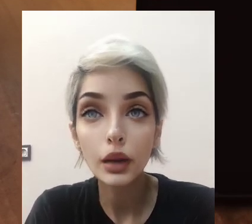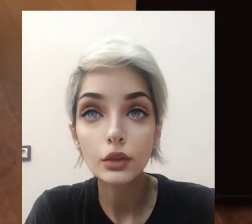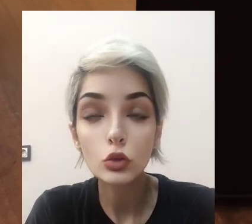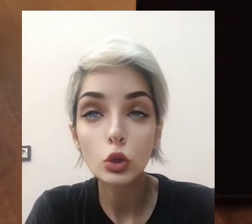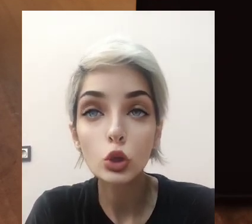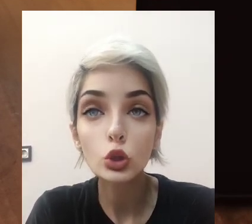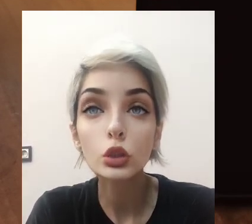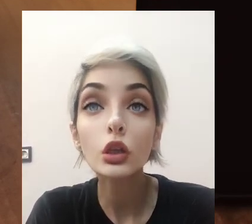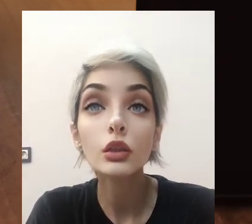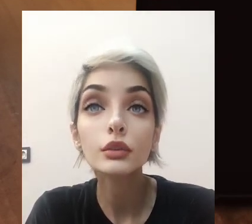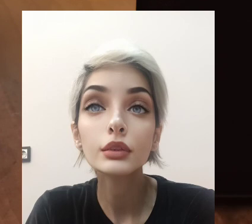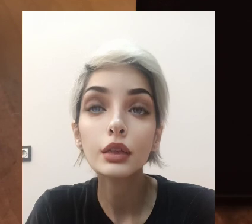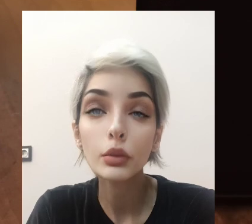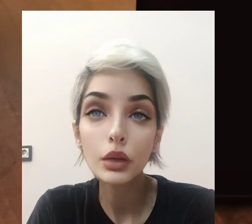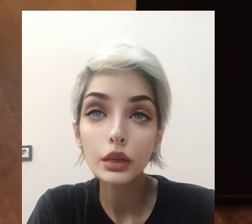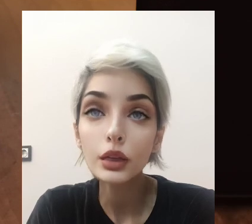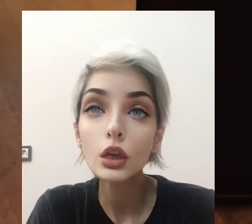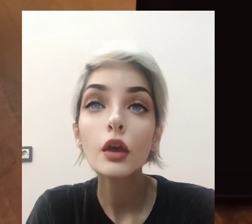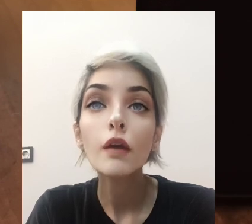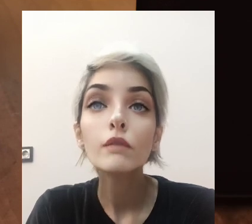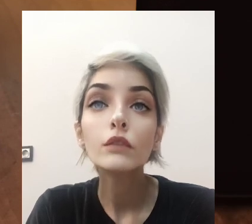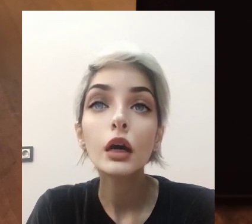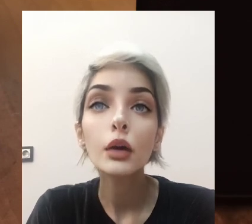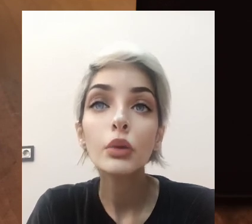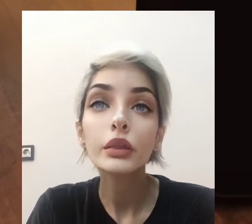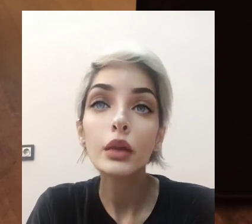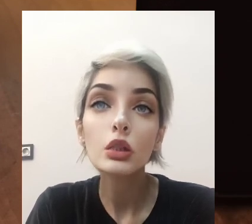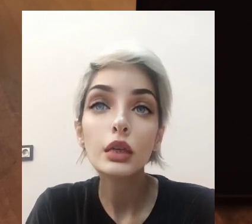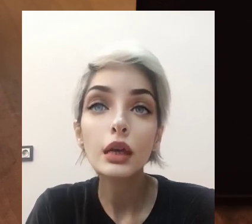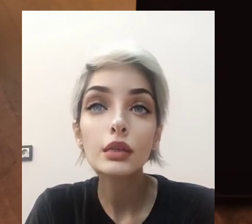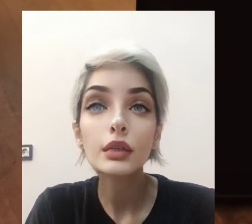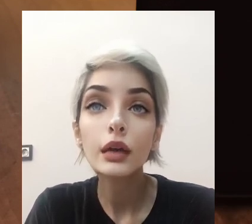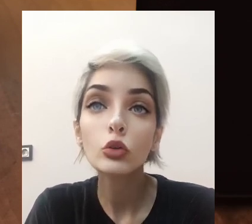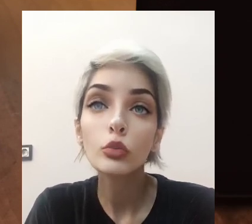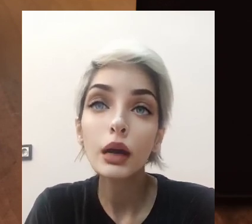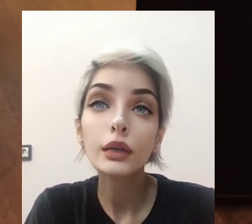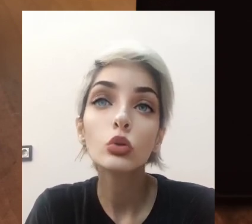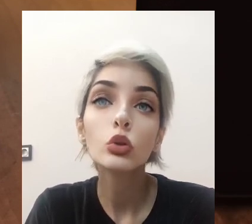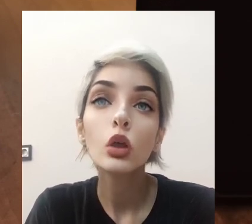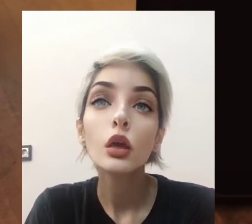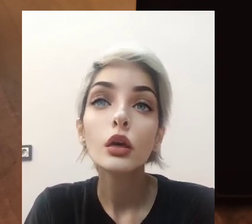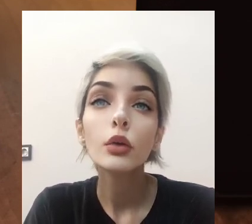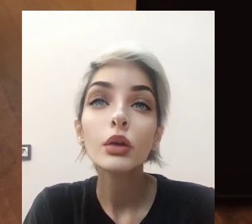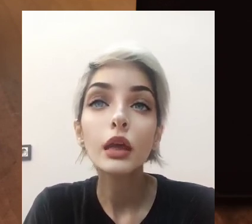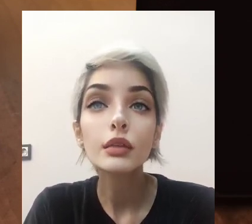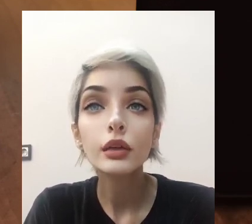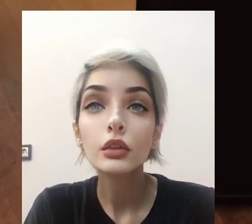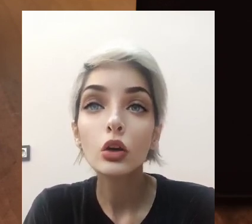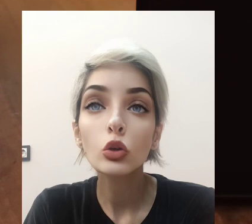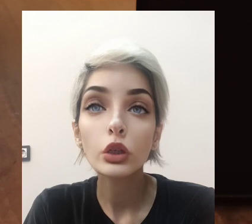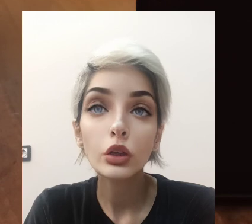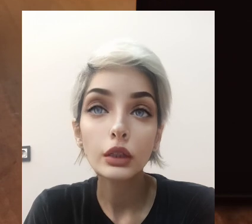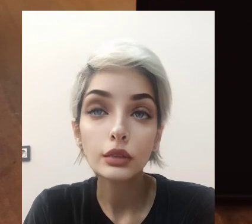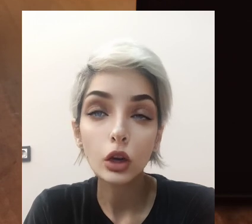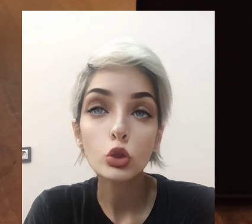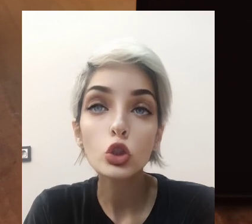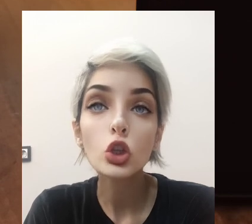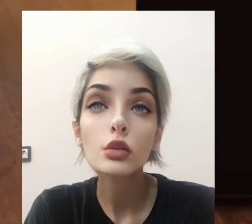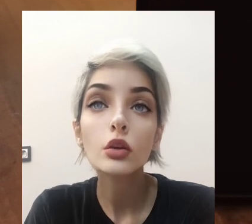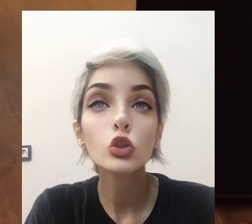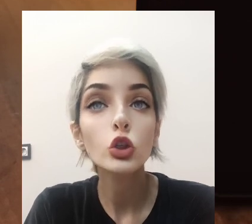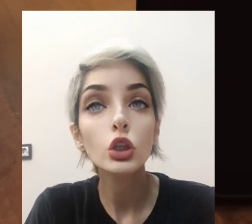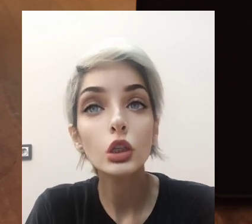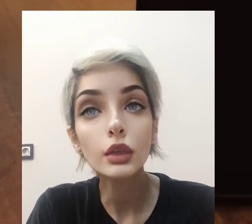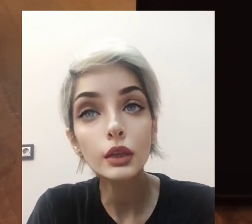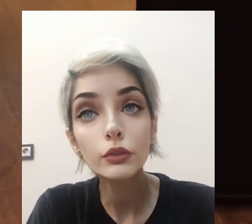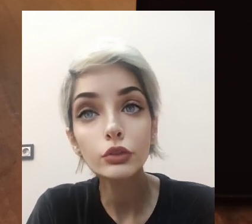دیشب برگزار شد، آلتین کلبلک، و بهترین بازیگر زن و مرد و بهترین سریال و اینا انتخاب شد. جایزه